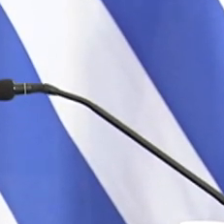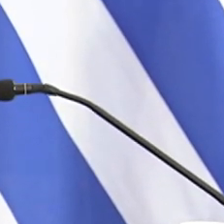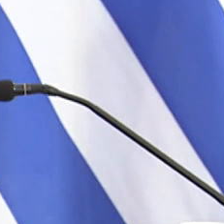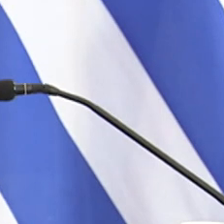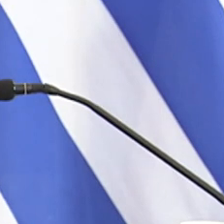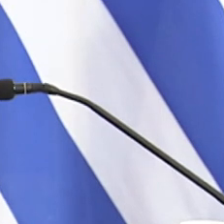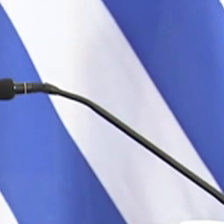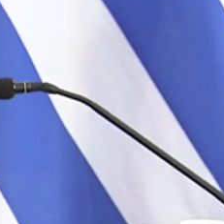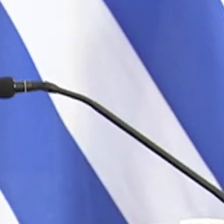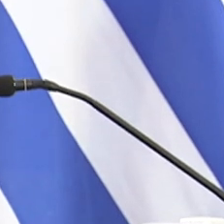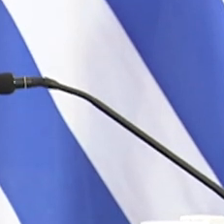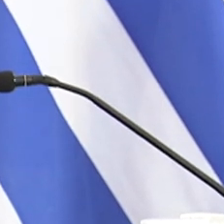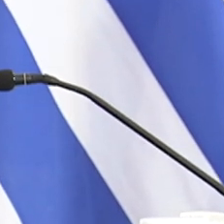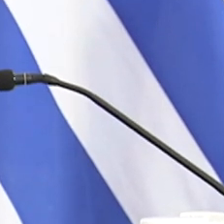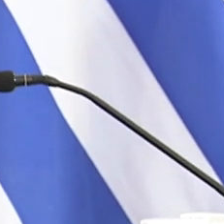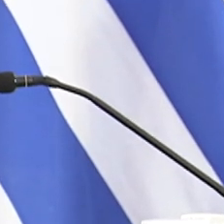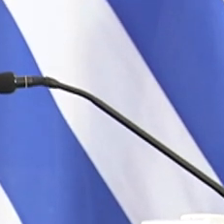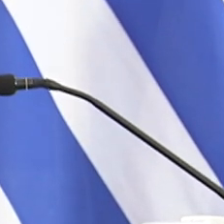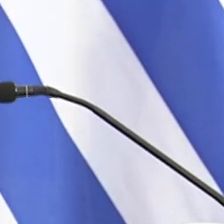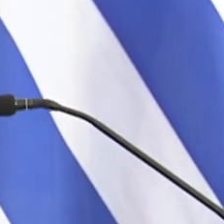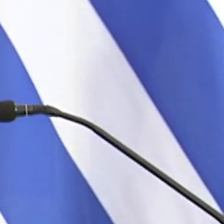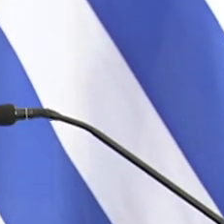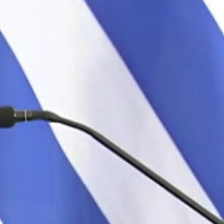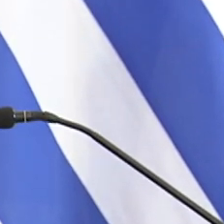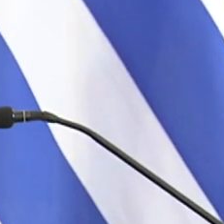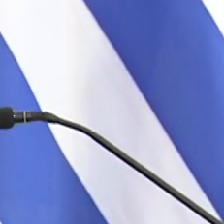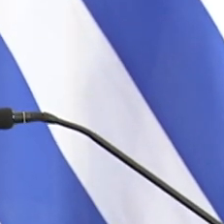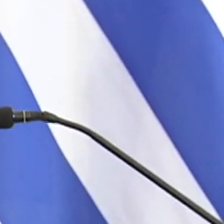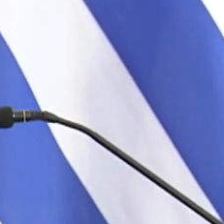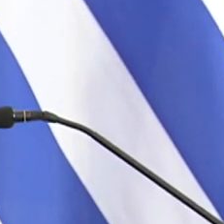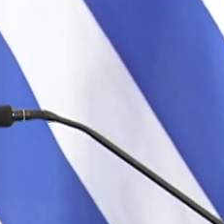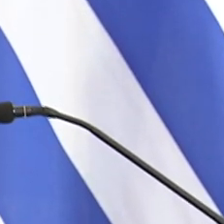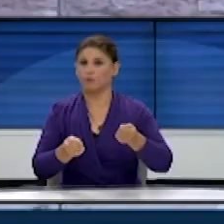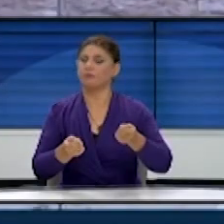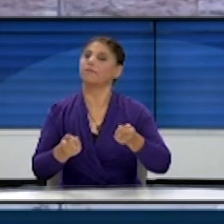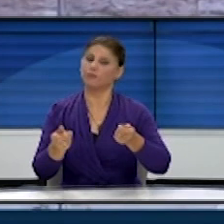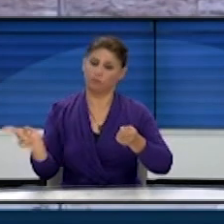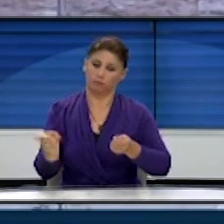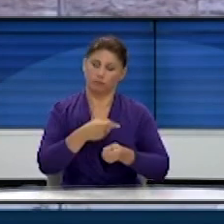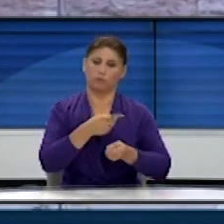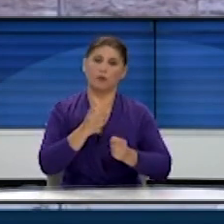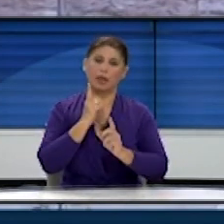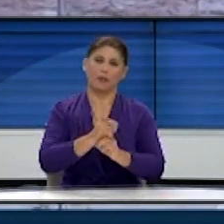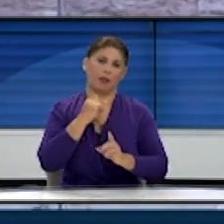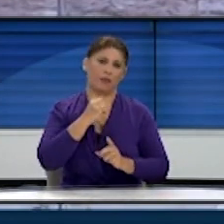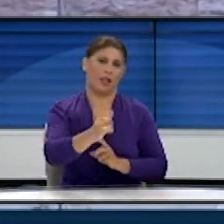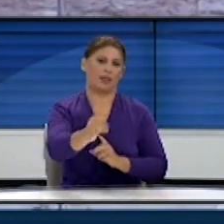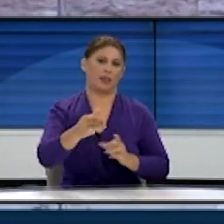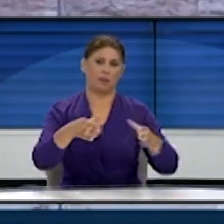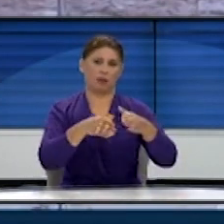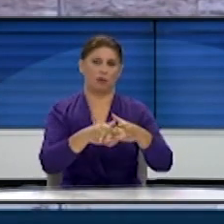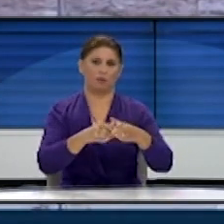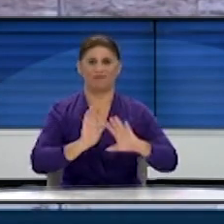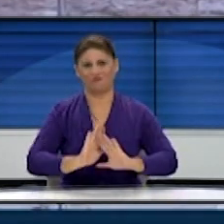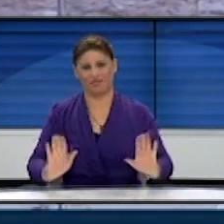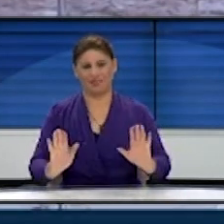θέμα των παρακολουθήσεων. Και εμένα, αν με ρωτάτε τι θεωρώ πιο βασικό και πού θα κριθούν οι εκλογές, νομίζω ότι